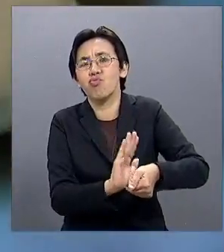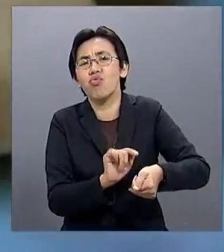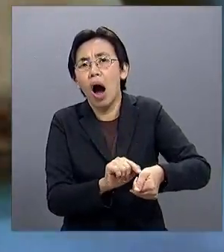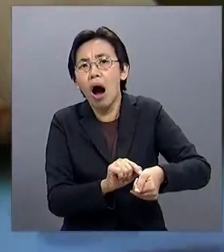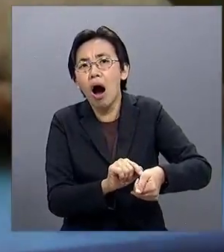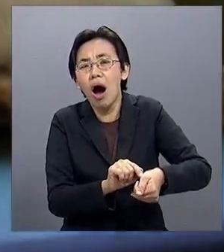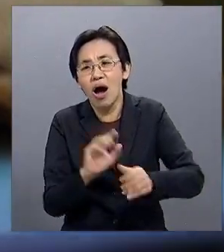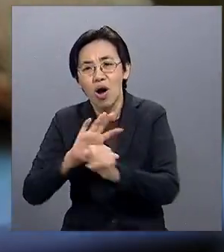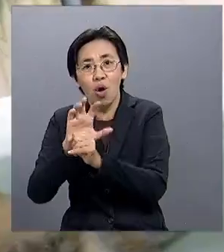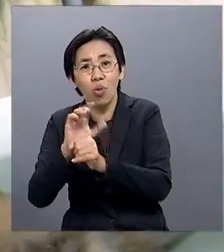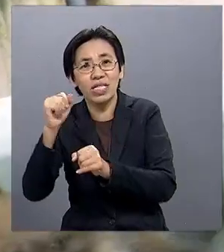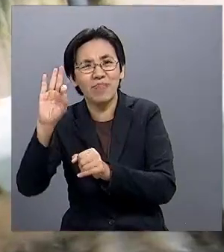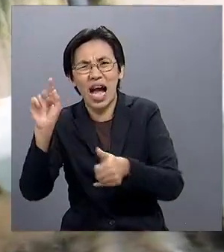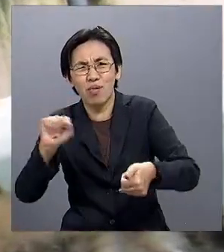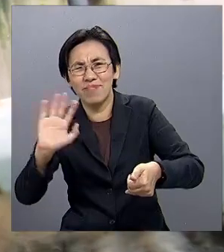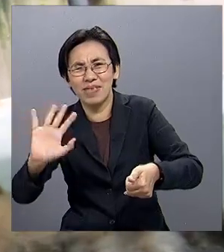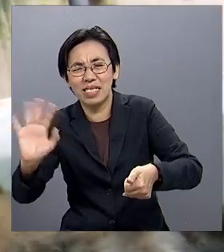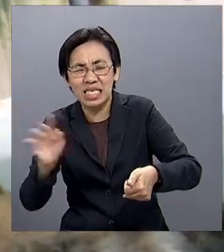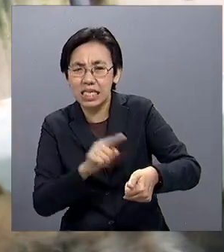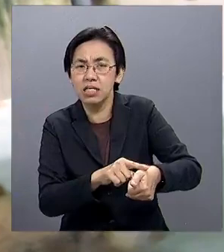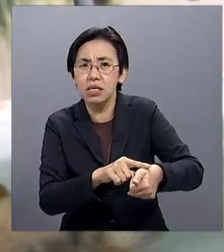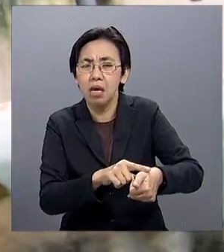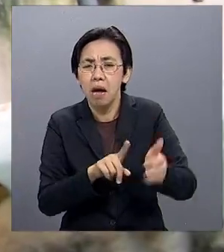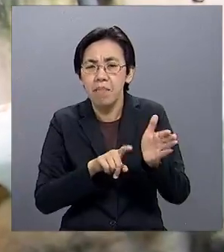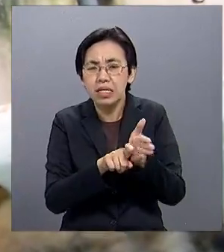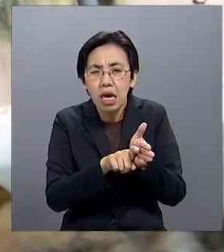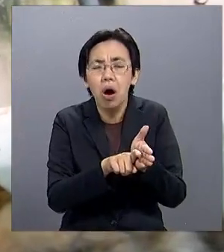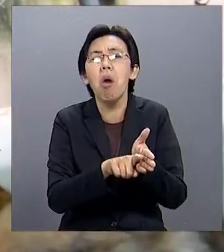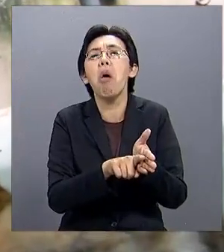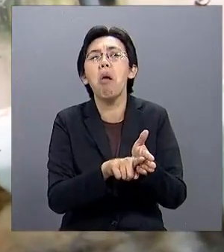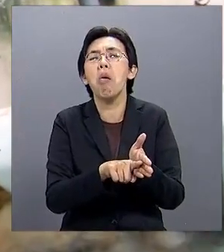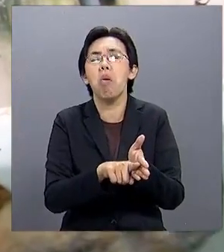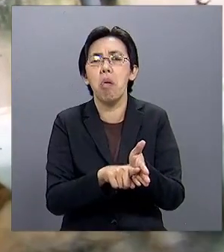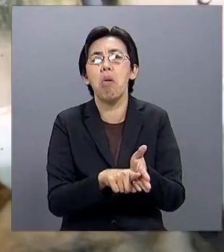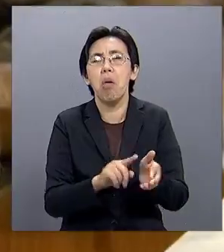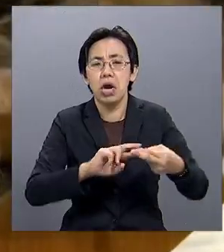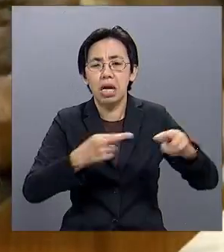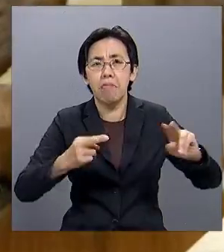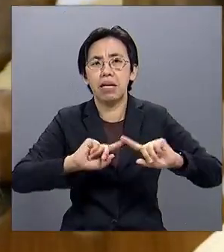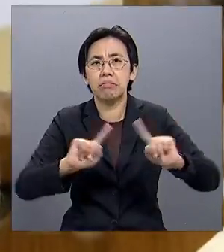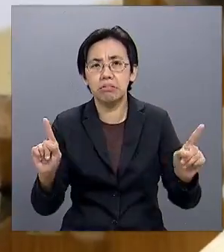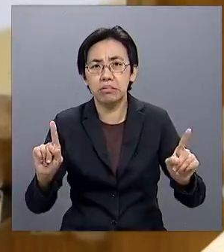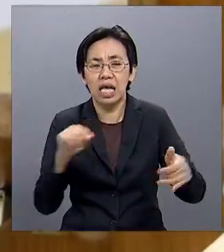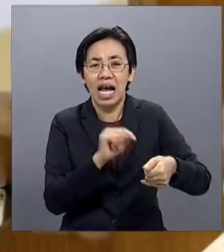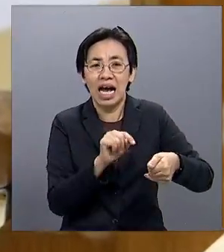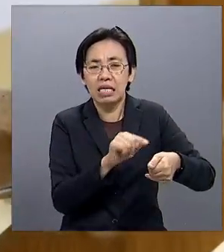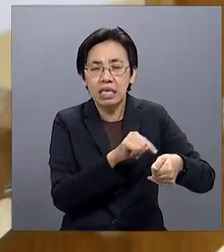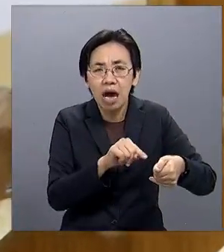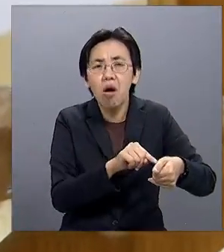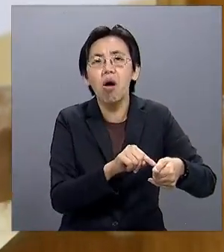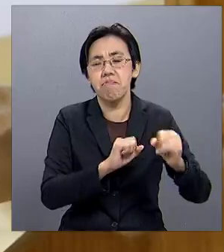-19 นะเป็นอีกสายพันธุ์ย่อยหนึ่งซึ่งทำให้มันเนี่ยมีภูมิน้อยๆอยู่แ